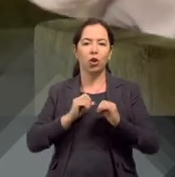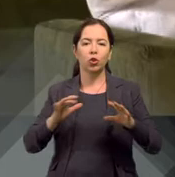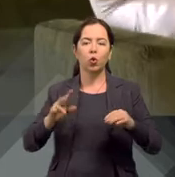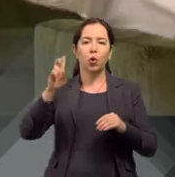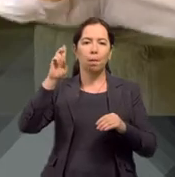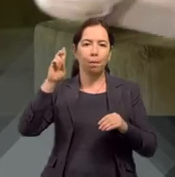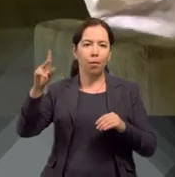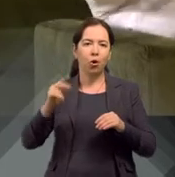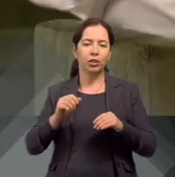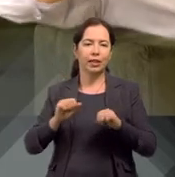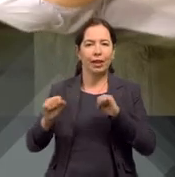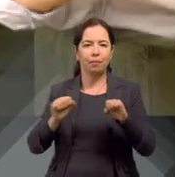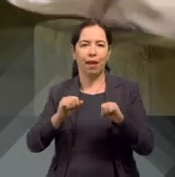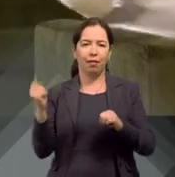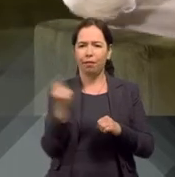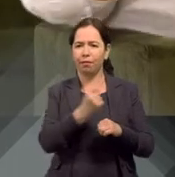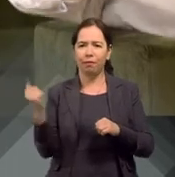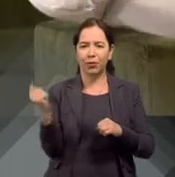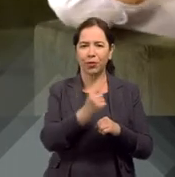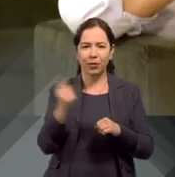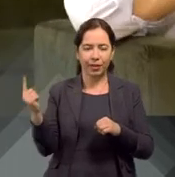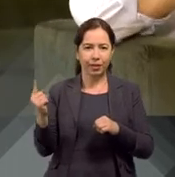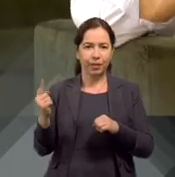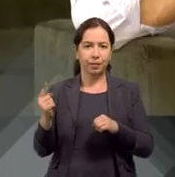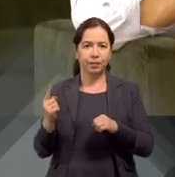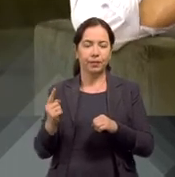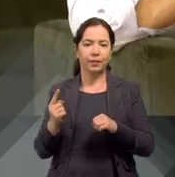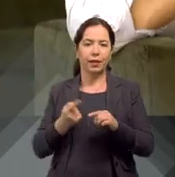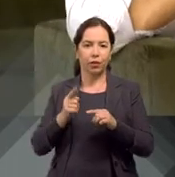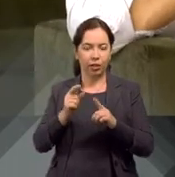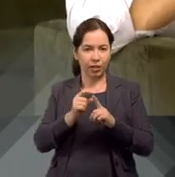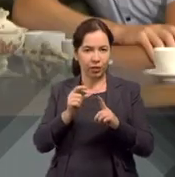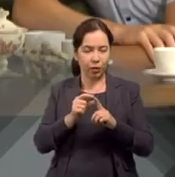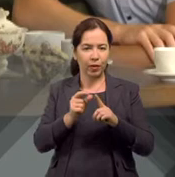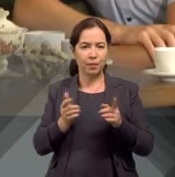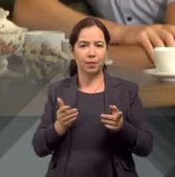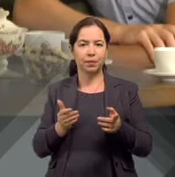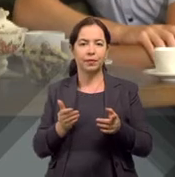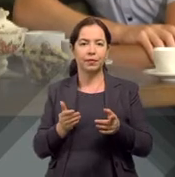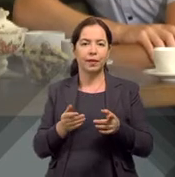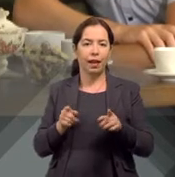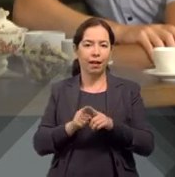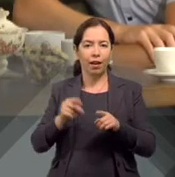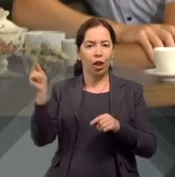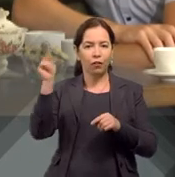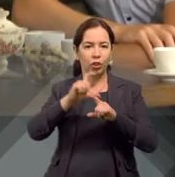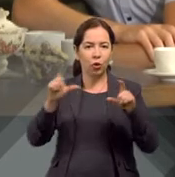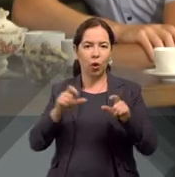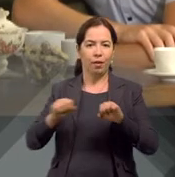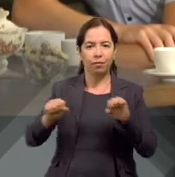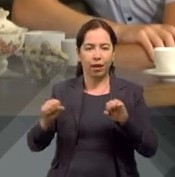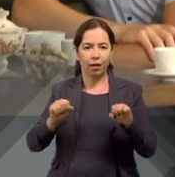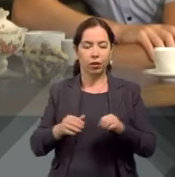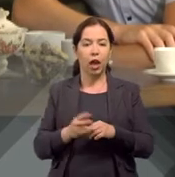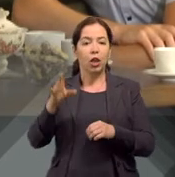делал Святой Дух. Он носился, да, он носился. Это только первоклассникам удается смоделировать движение Святого Духа.